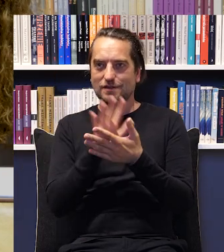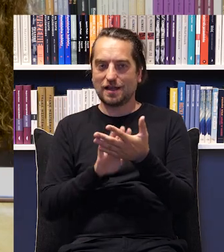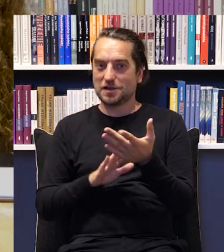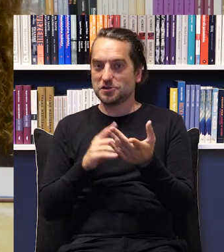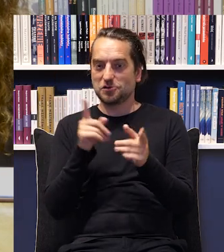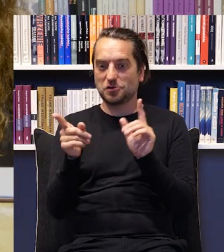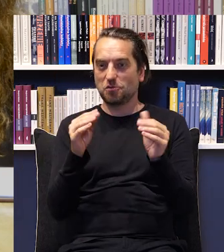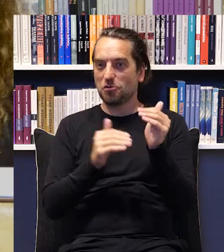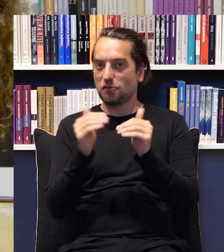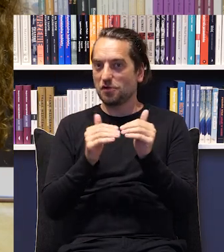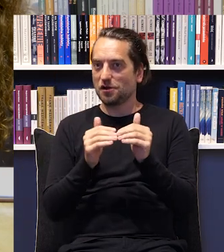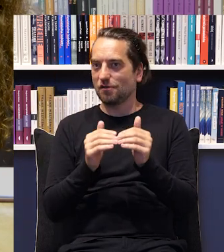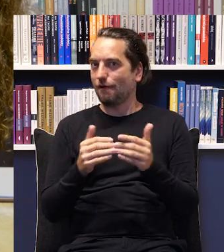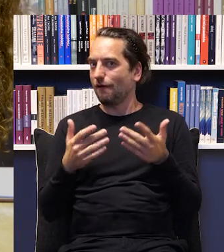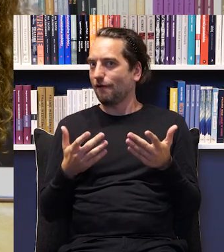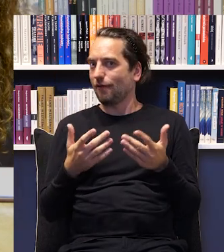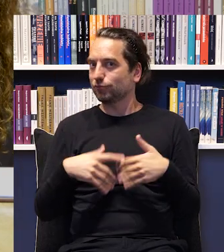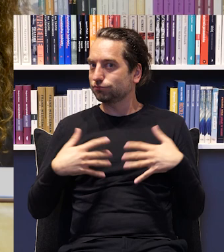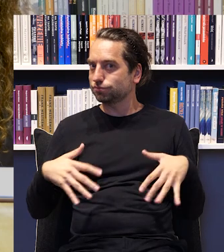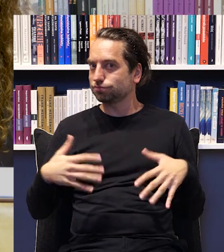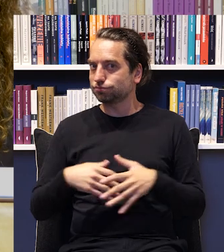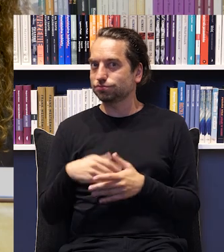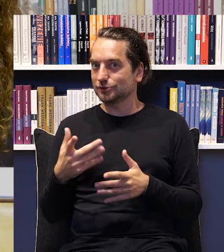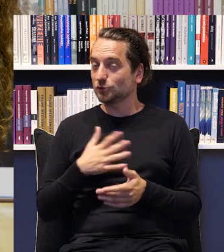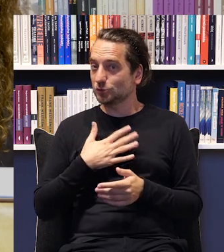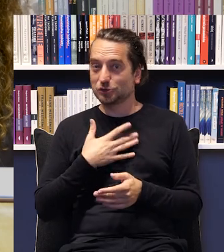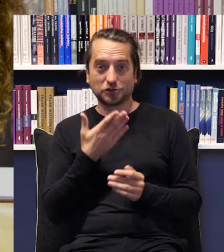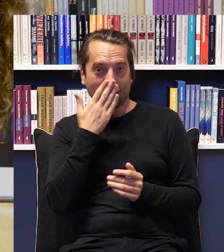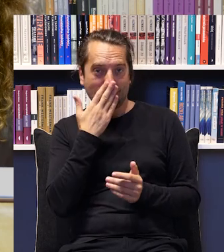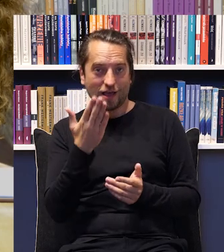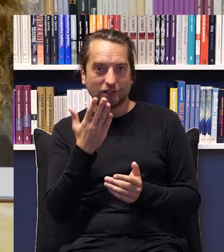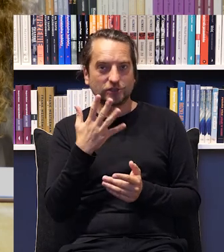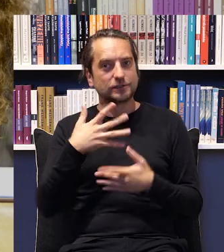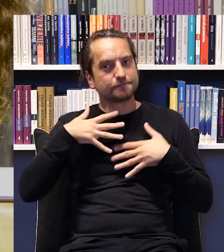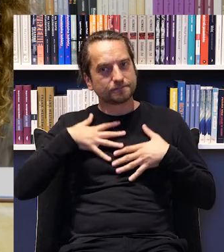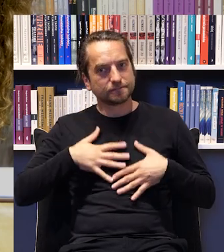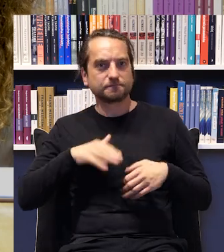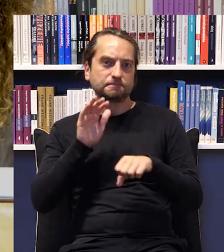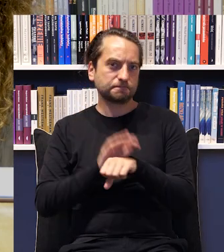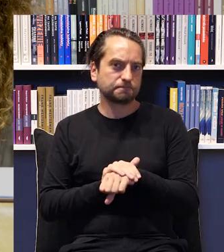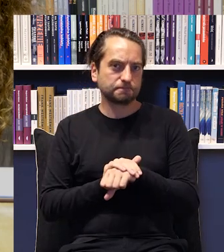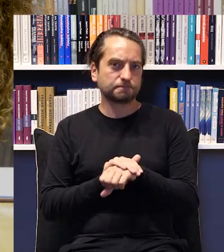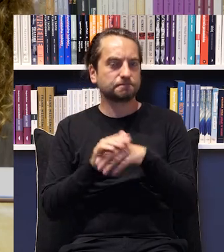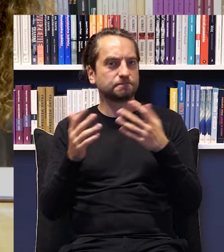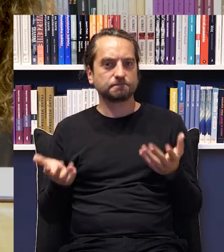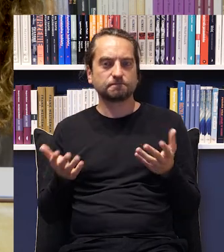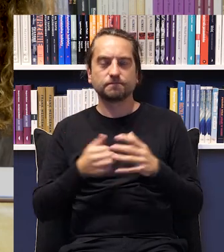tymi odniesieniami masz. To znaczy, czy ty się z nimi utożsamiasz, zgadzasz,